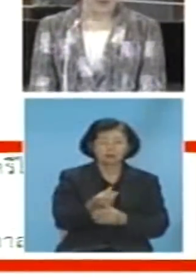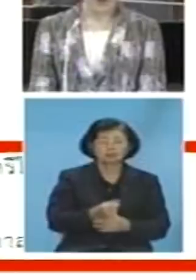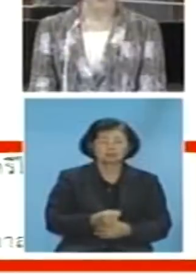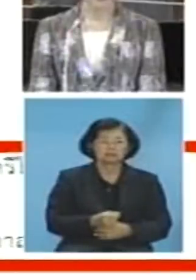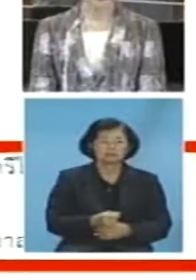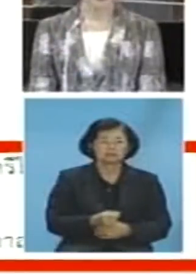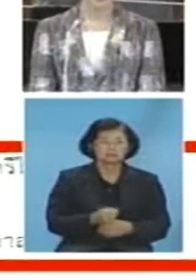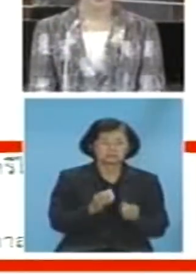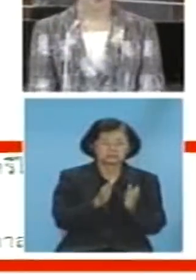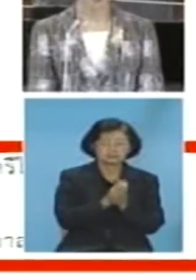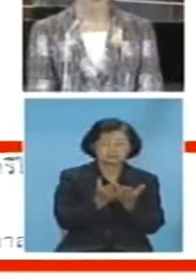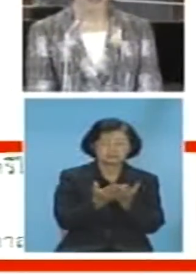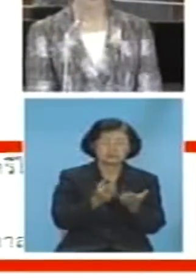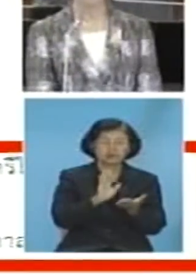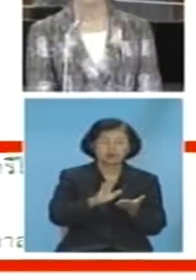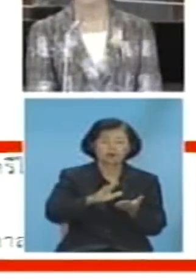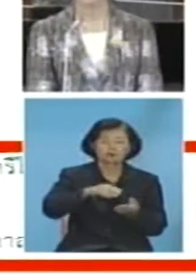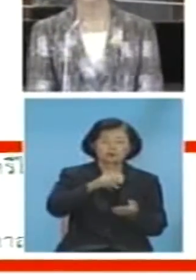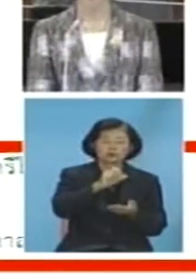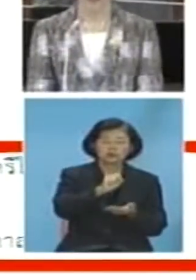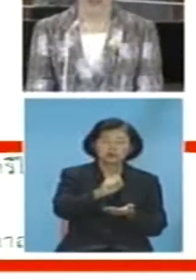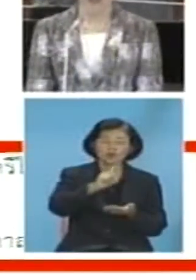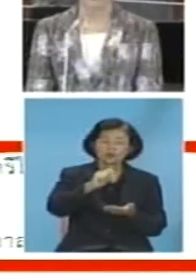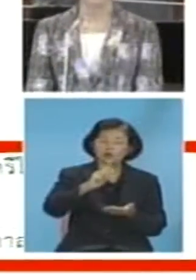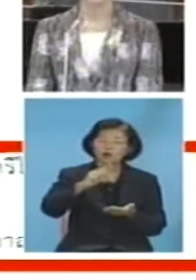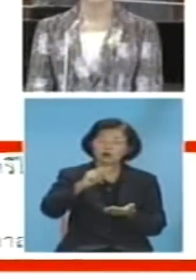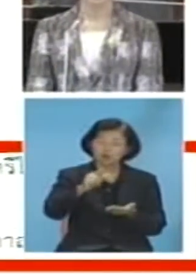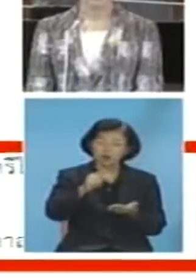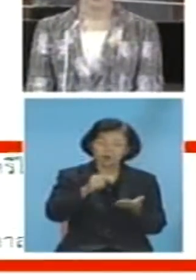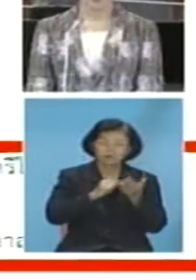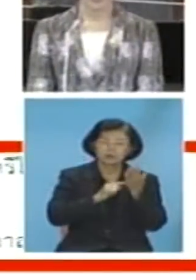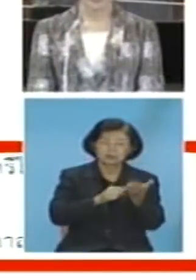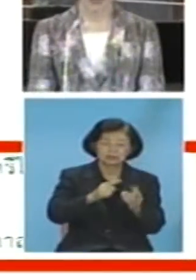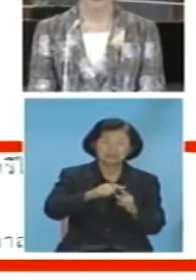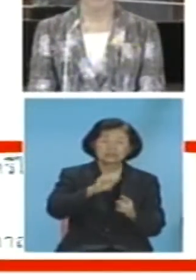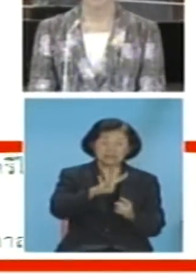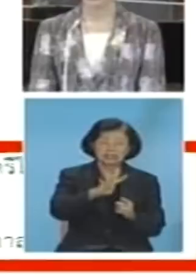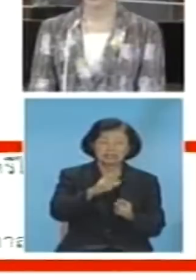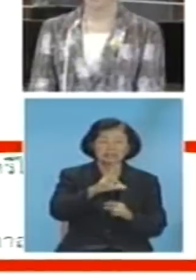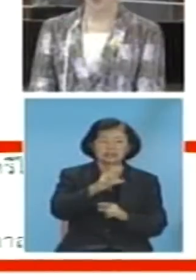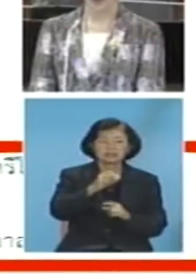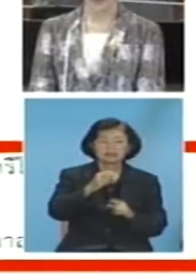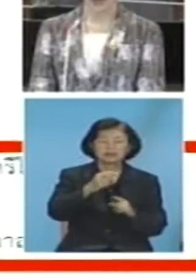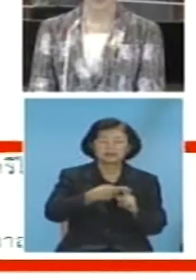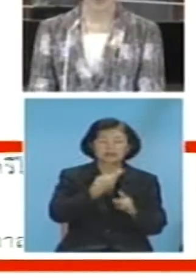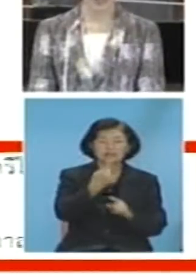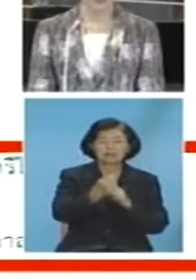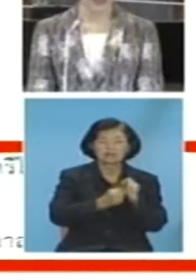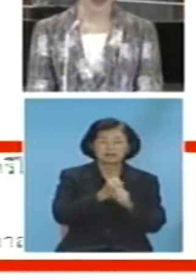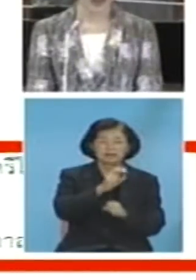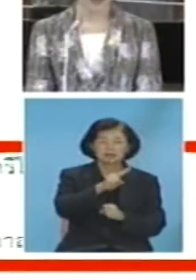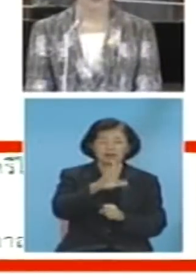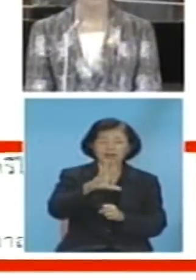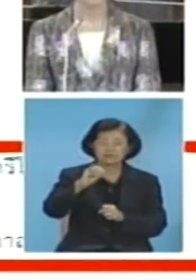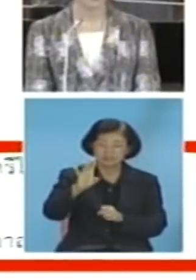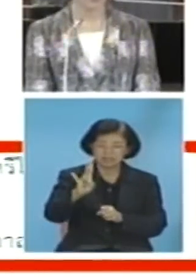สำหรับหนังสือของสำนักงานตรวจเงินแผ่นดินฉบับที่4ลงวันที่30มกราคม2557